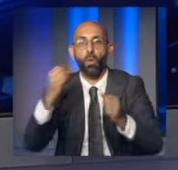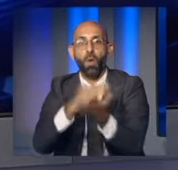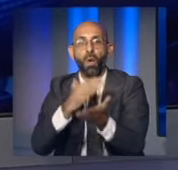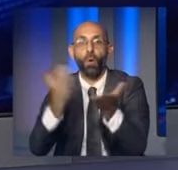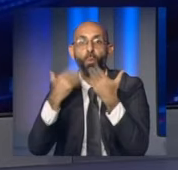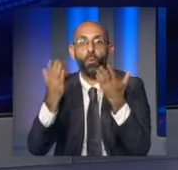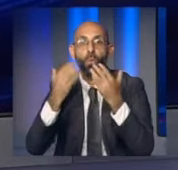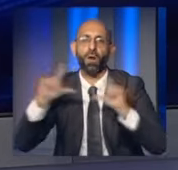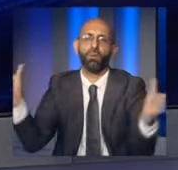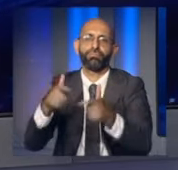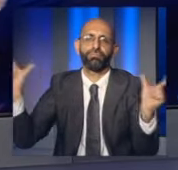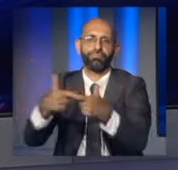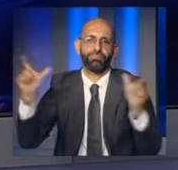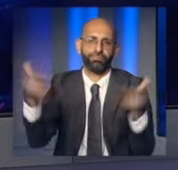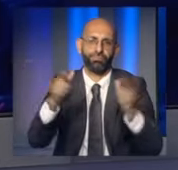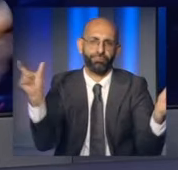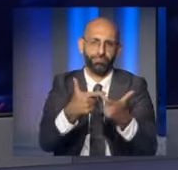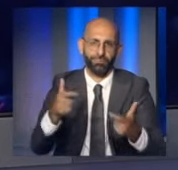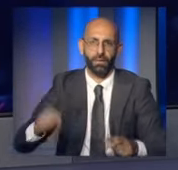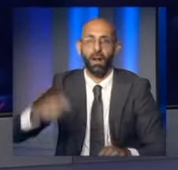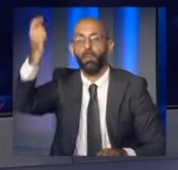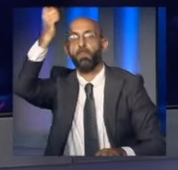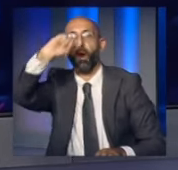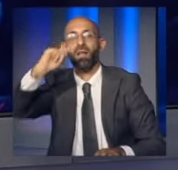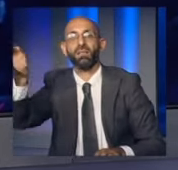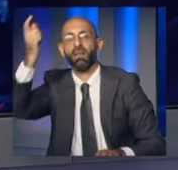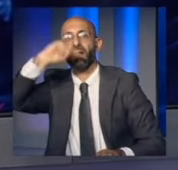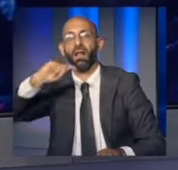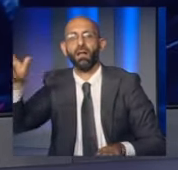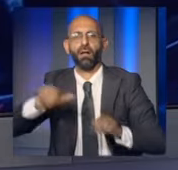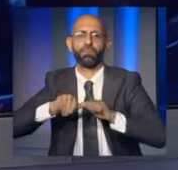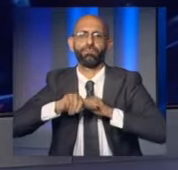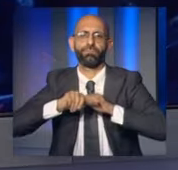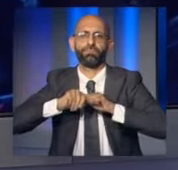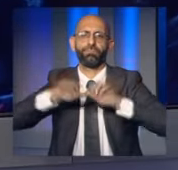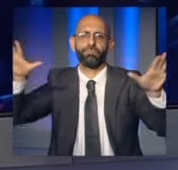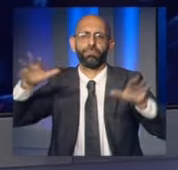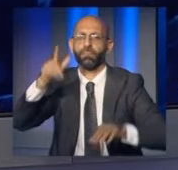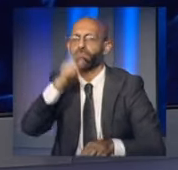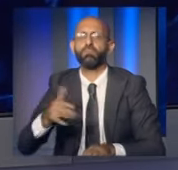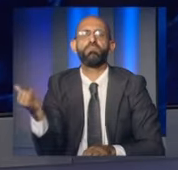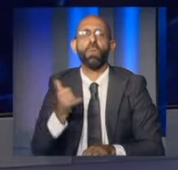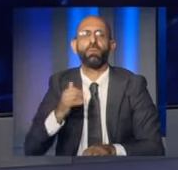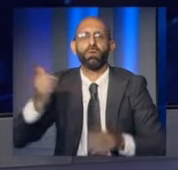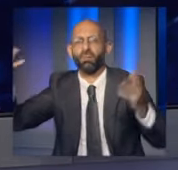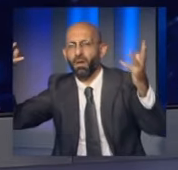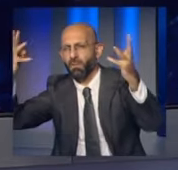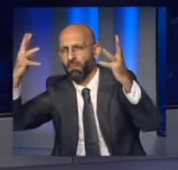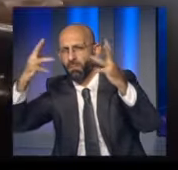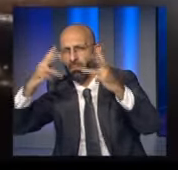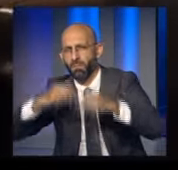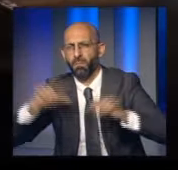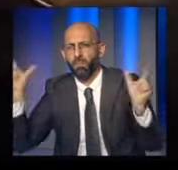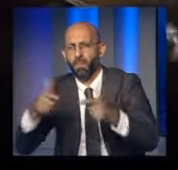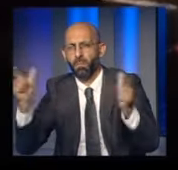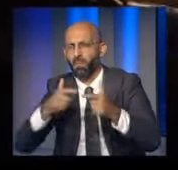غير المكتملة أوراق دراجاتهم تسوية أوضاعهم في الدائرة، وكانت المديرية العامة لقوى الأمن الداخلي